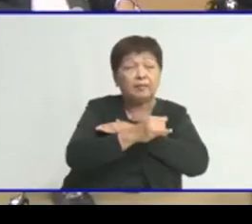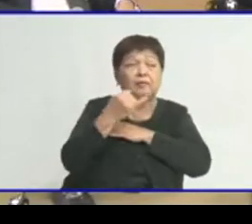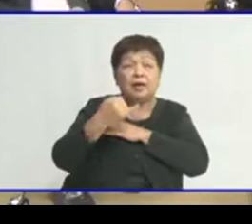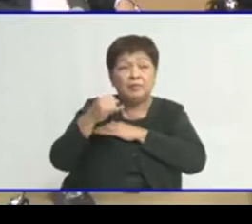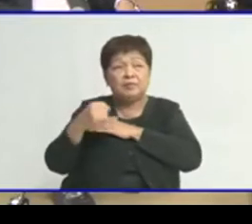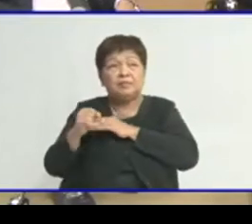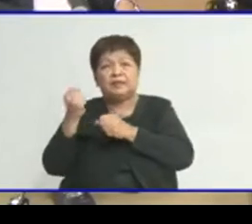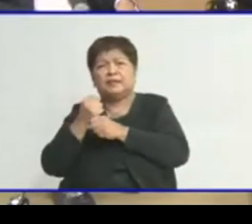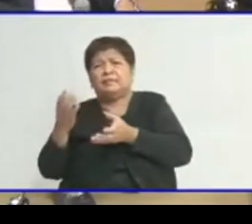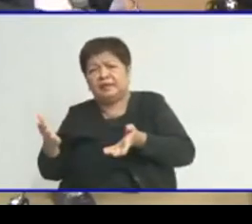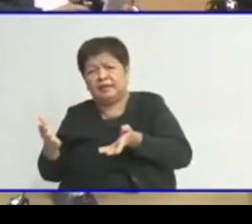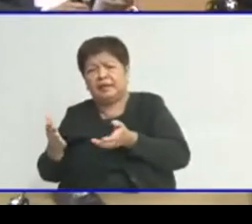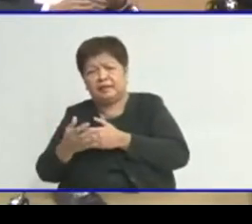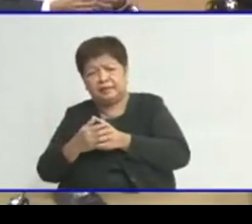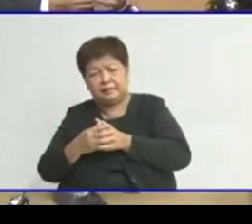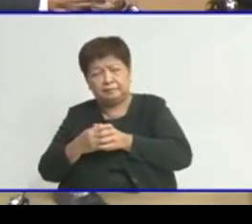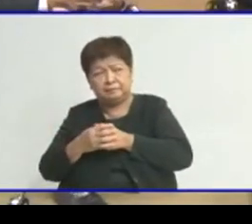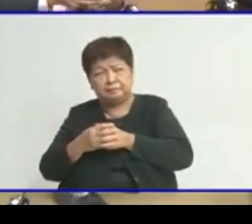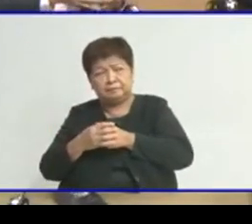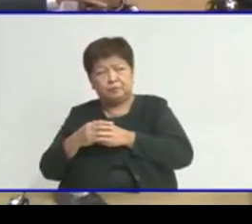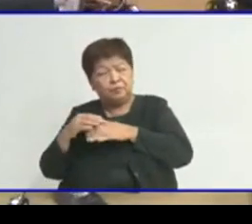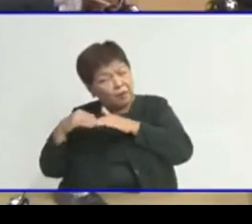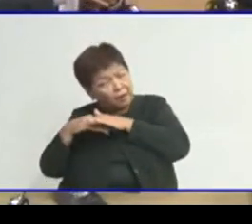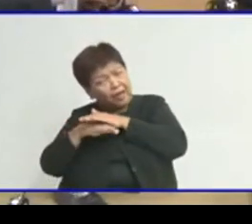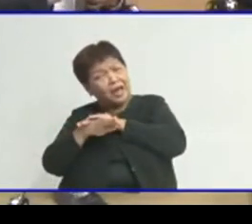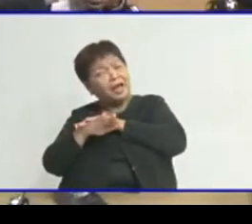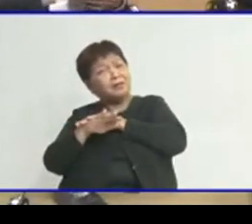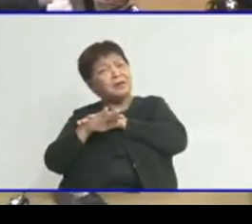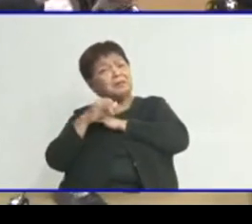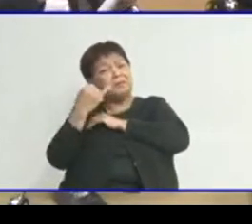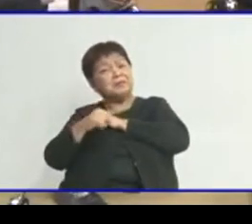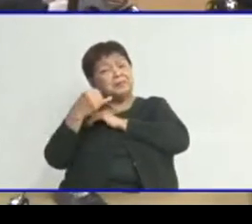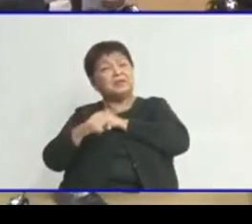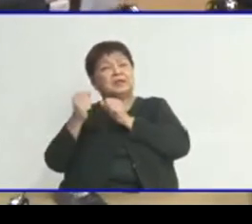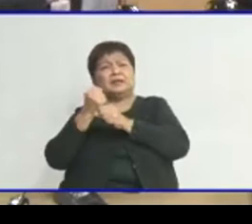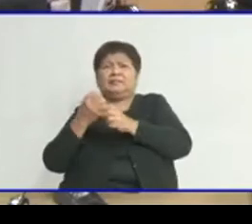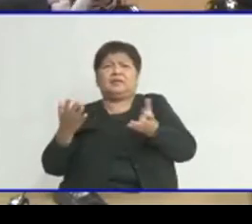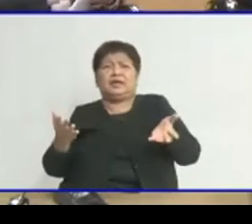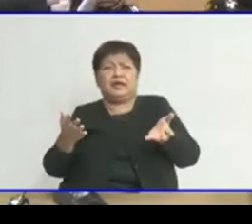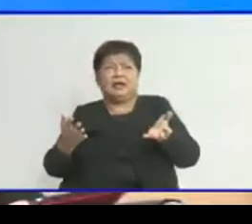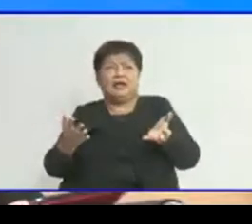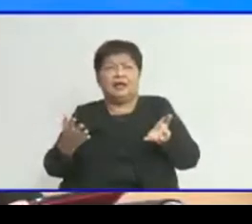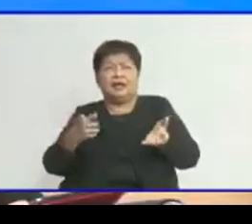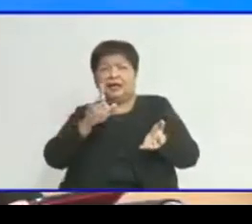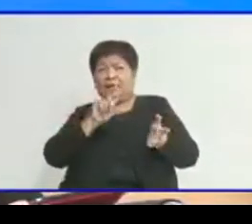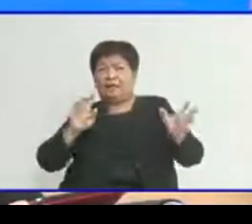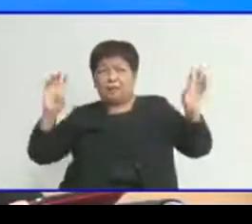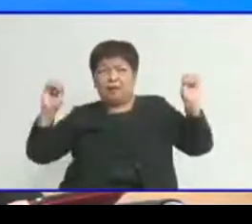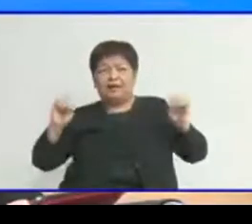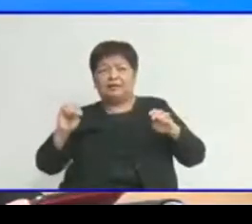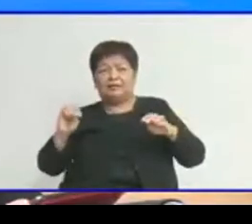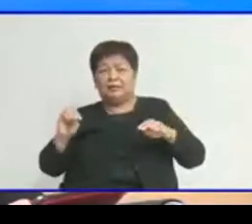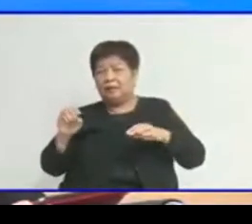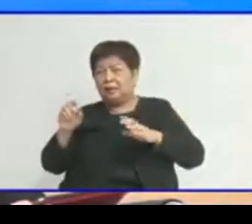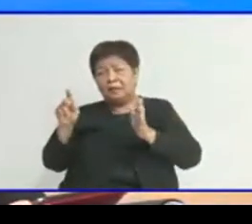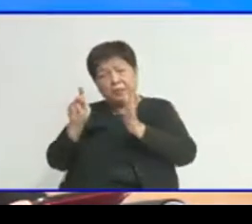น ค่ะ คนเข้าเมืองผิดกฎหมายก็ถึงบอกครับระบบระเบียบเนี่ยสรุปว่าด้วยคัดกรองคนต่างด้าวมันแยกแยะ